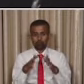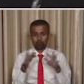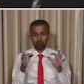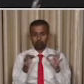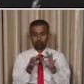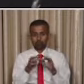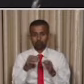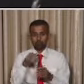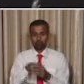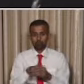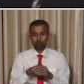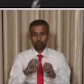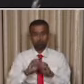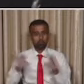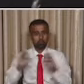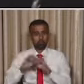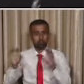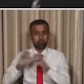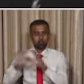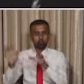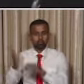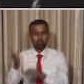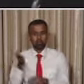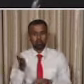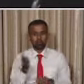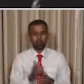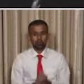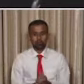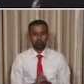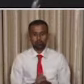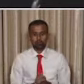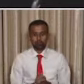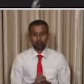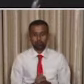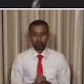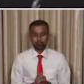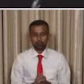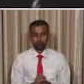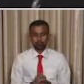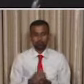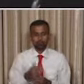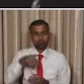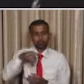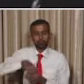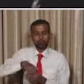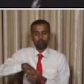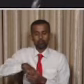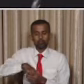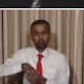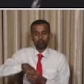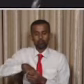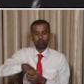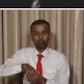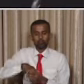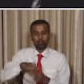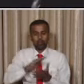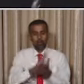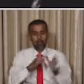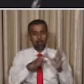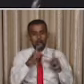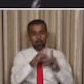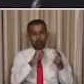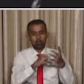ජාලාවන්හි ප්‍රචාරණය වෙමින් පවතින අතර එහි අන්තර්ගතය තුළ හඩ්සන්